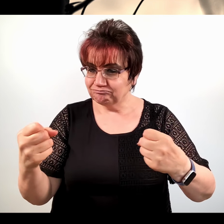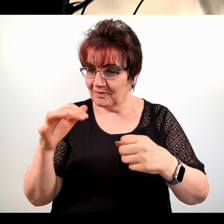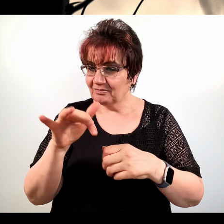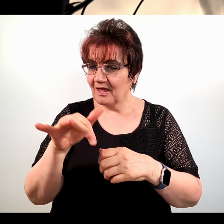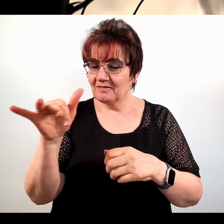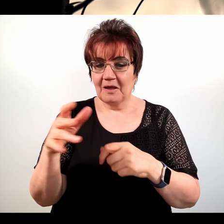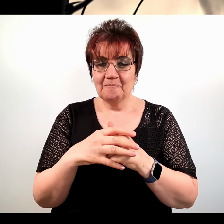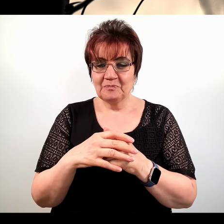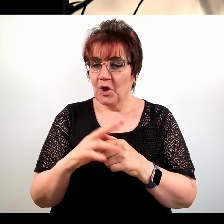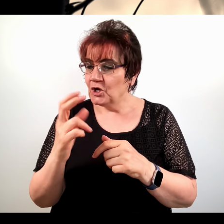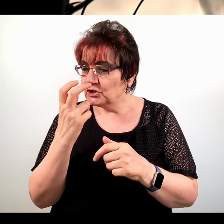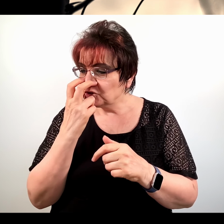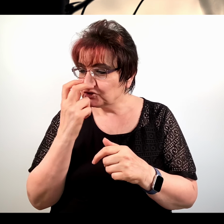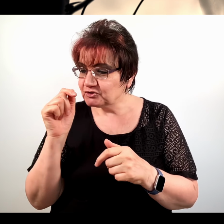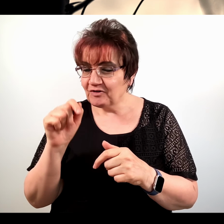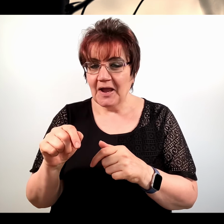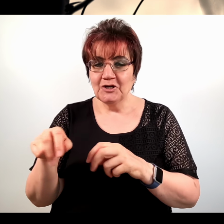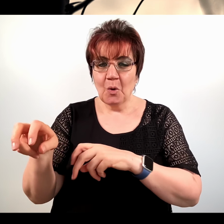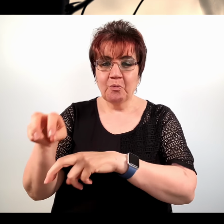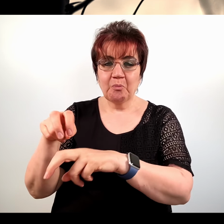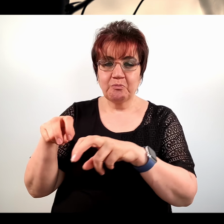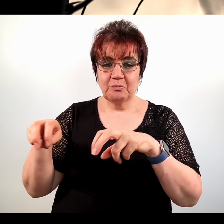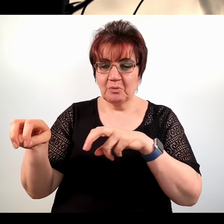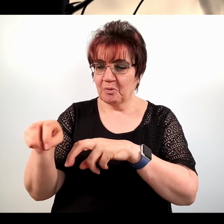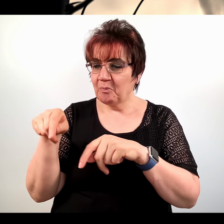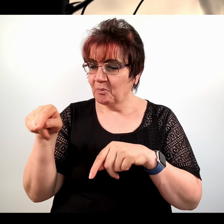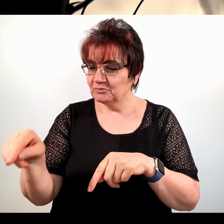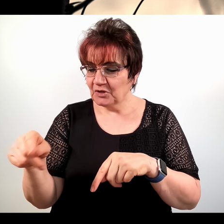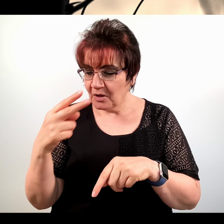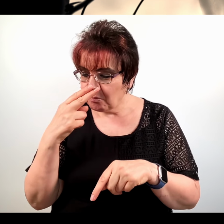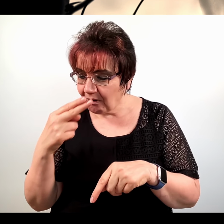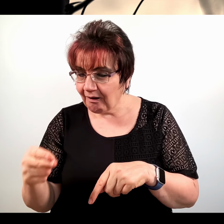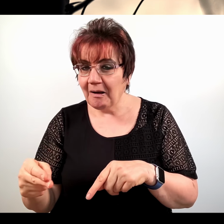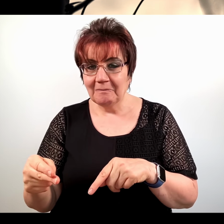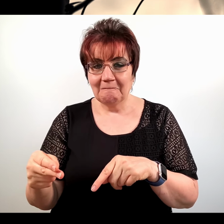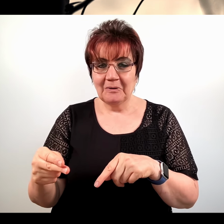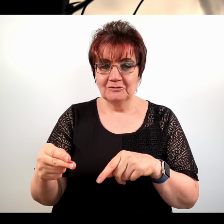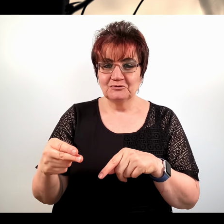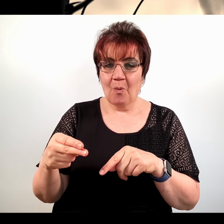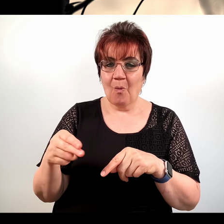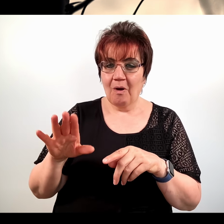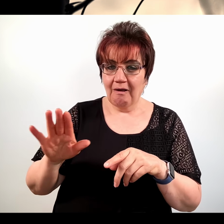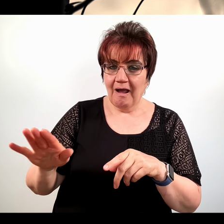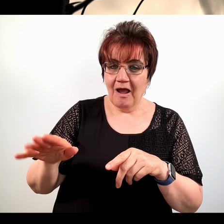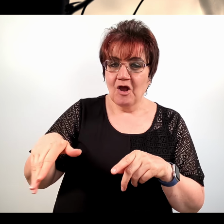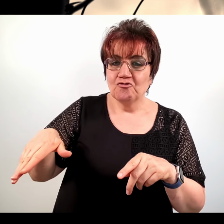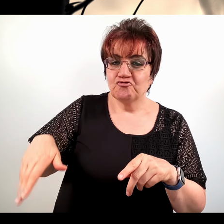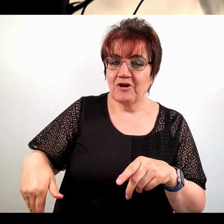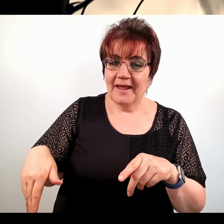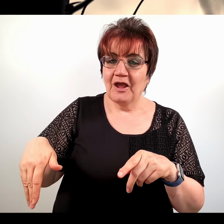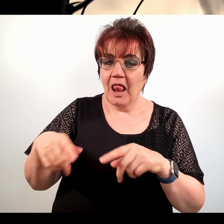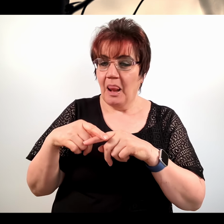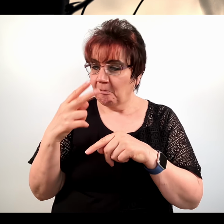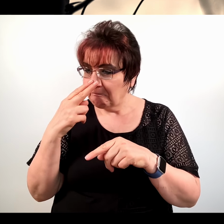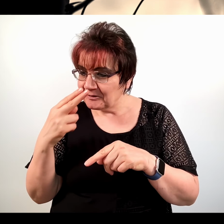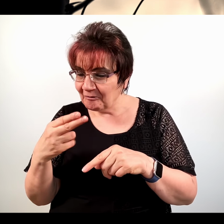Die Schweine grunzten ihn an und ihre dicken Schenkelchen sahen schon zum Anbeißen lecker aus.